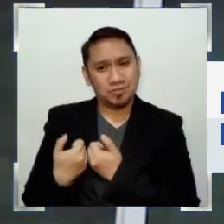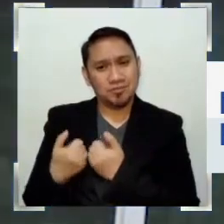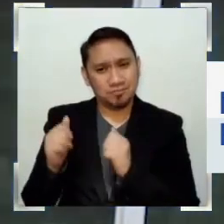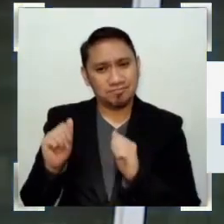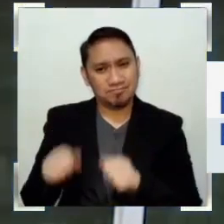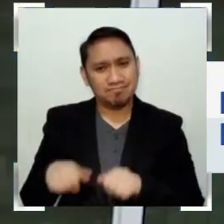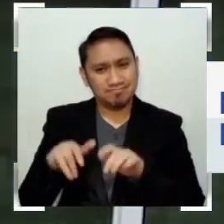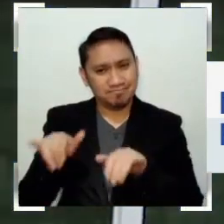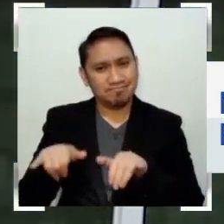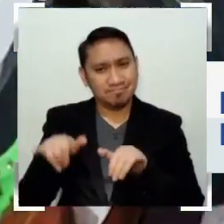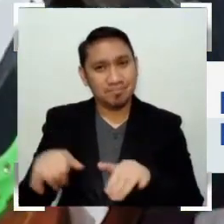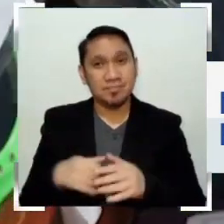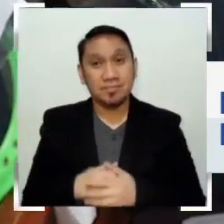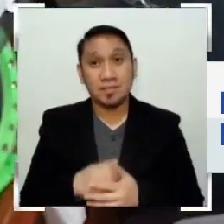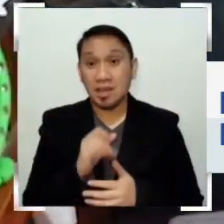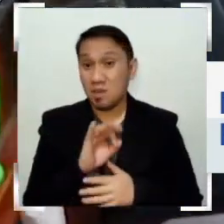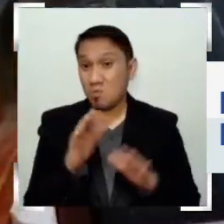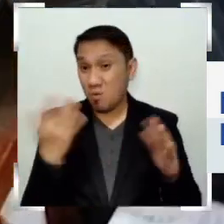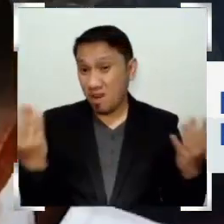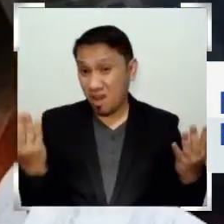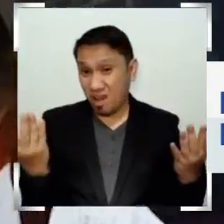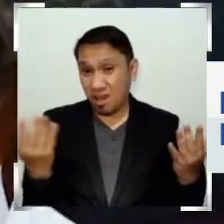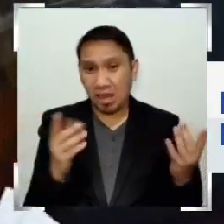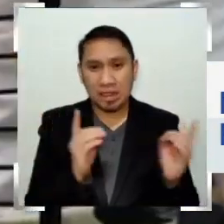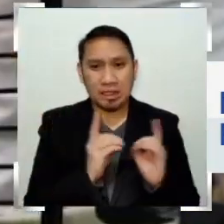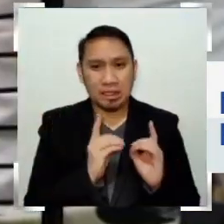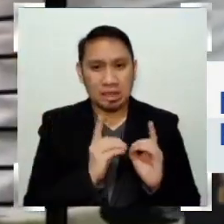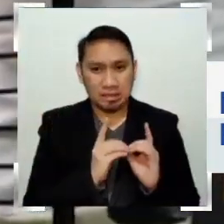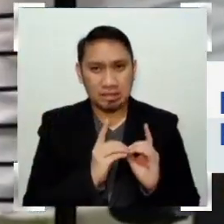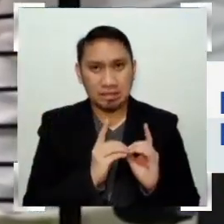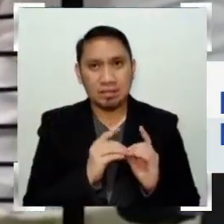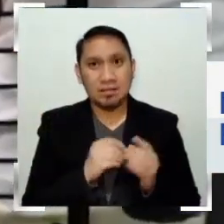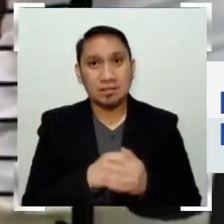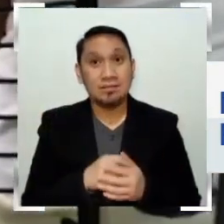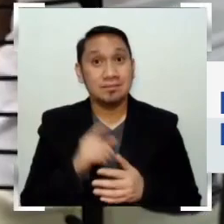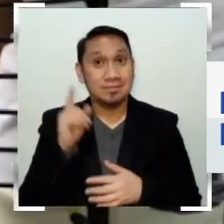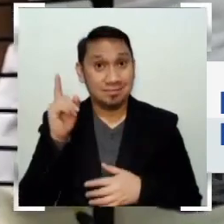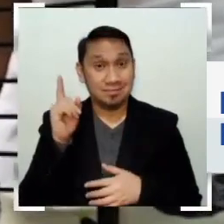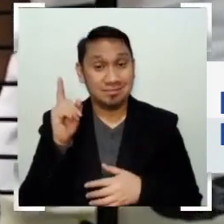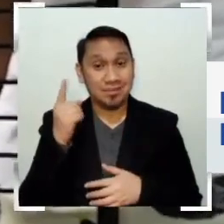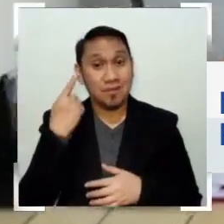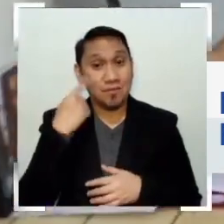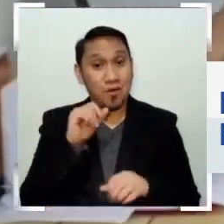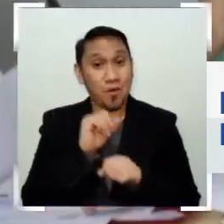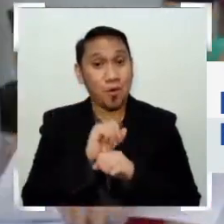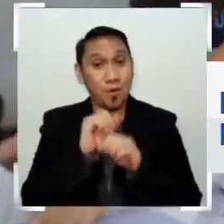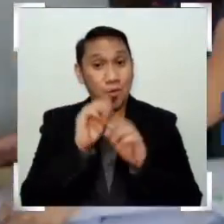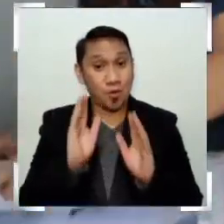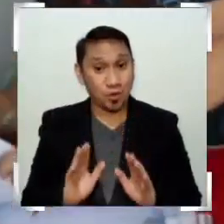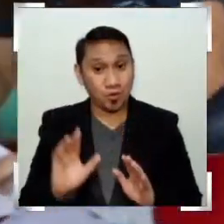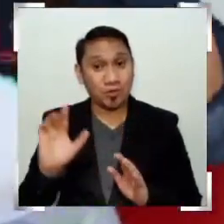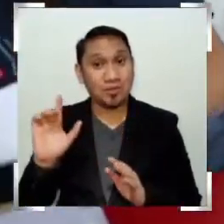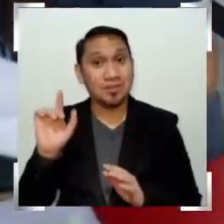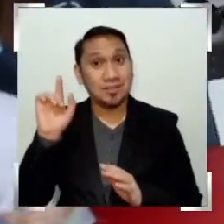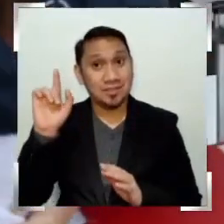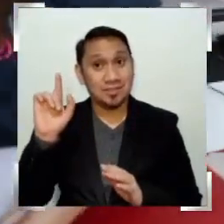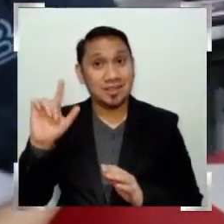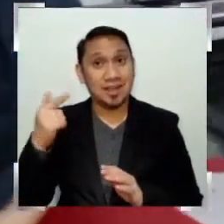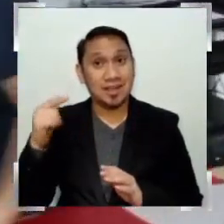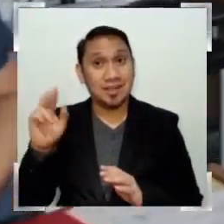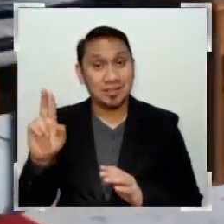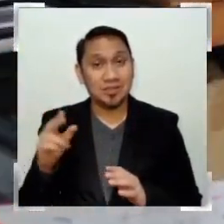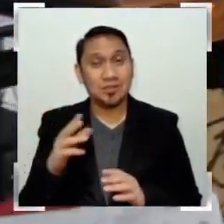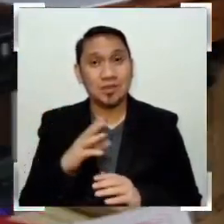E kung wala kang ka-Valentine, no worries para sa mga empleyado ng General Luna Quezon LGU na single since birth at mga